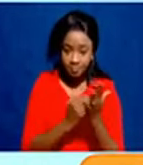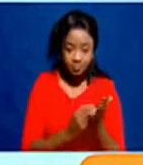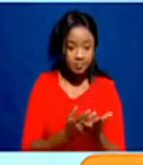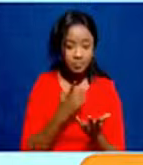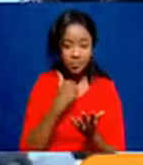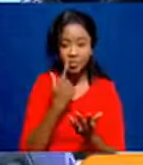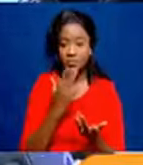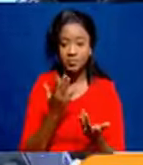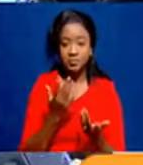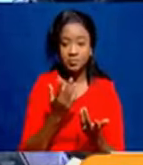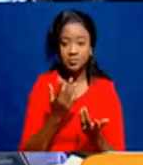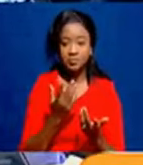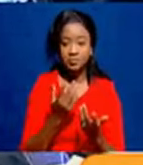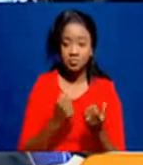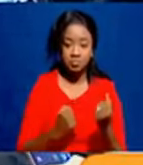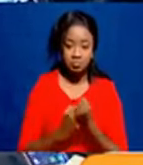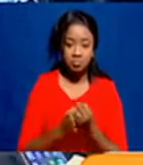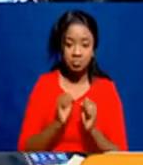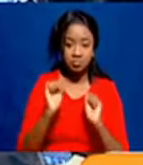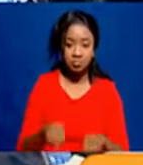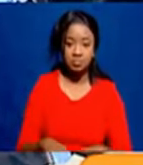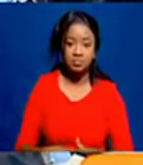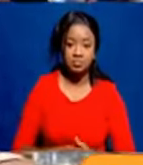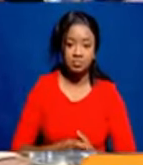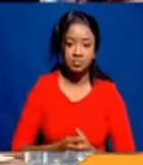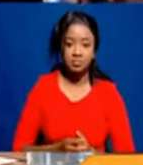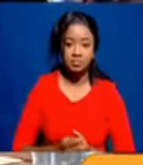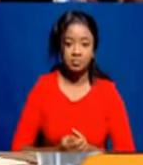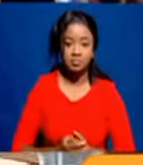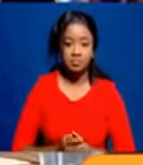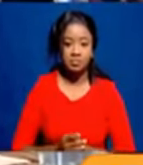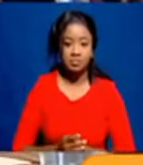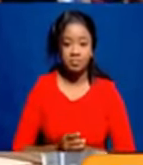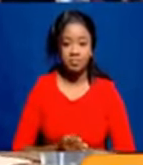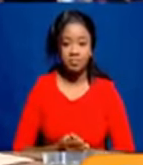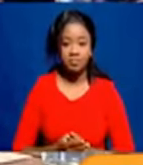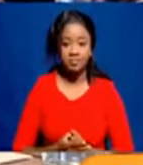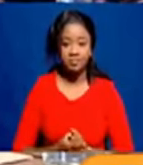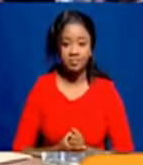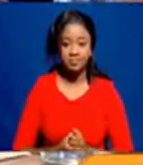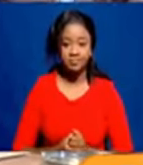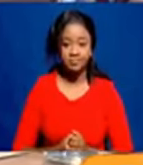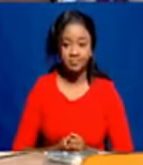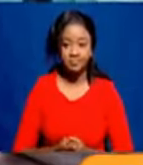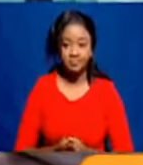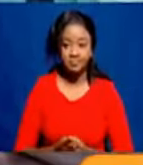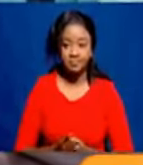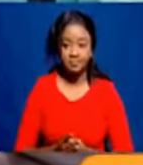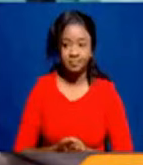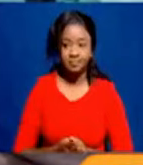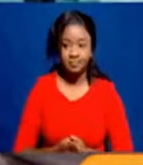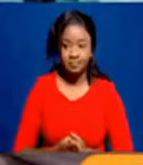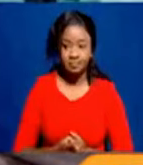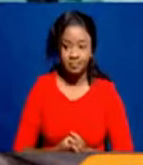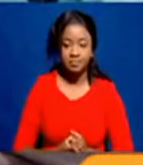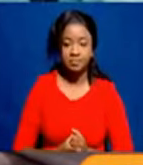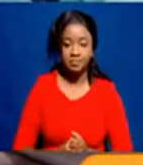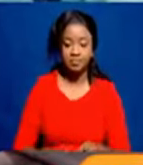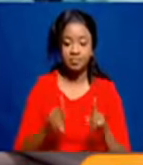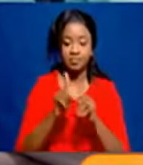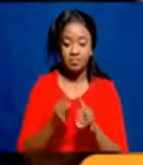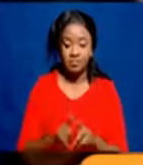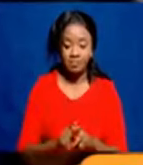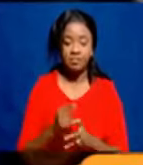nuclear? Licha ya misururu ya hamasisho, baadhi ya wakazi wa Uyombo ulitaka ufafanuzi zaidi, hasa vitega uchumi